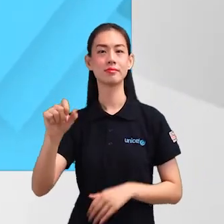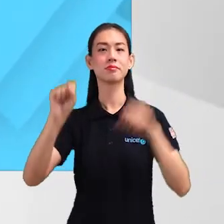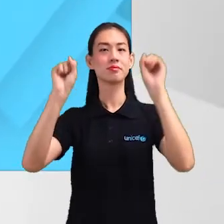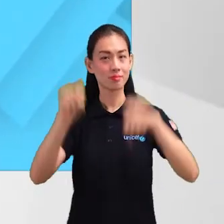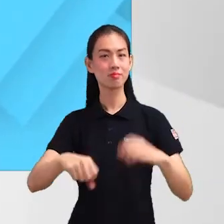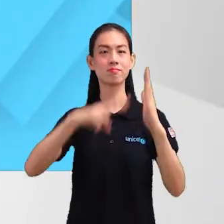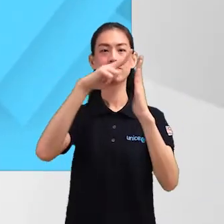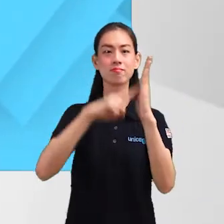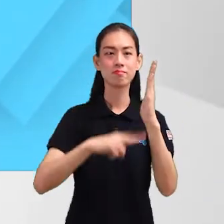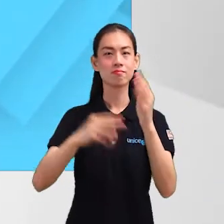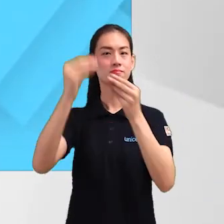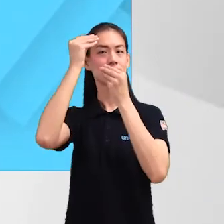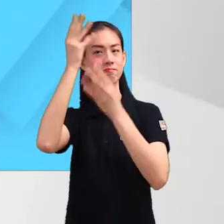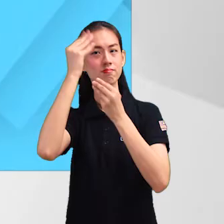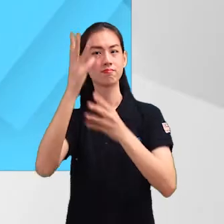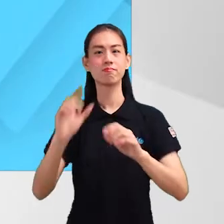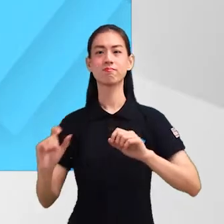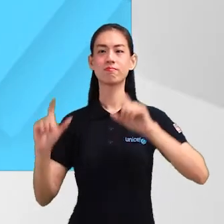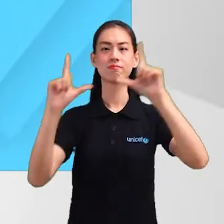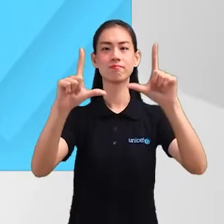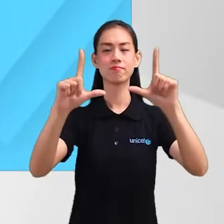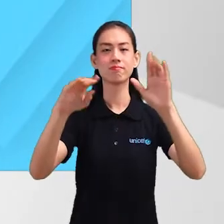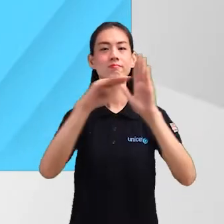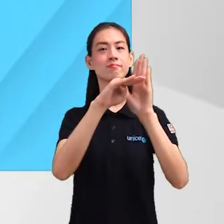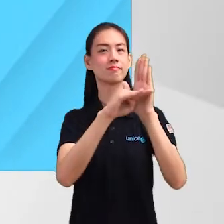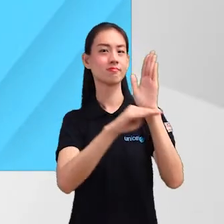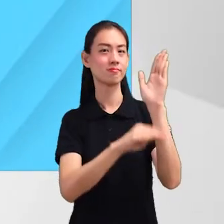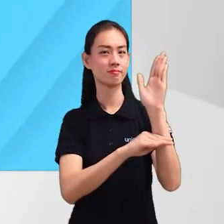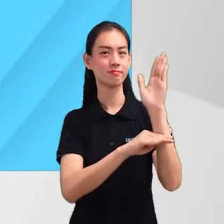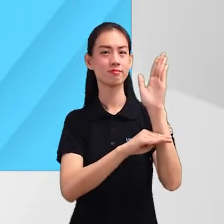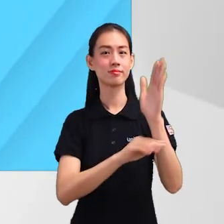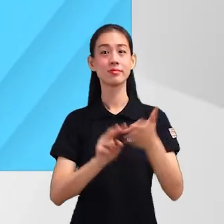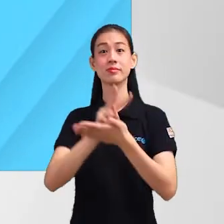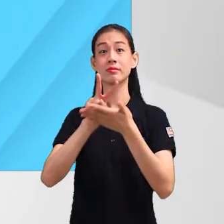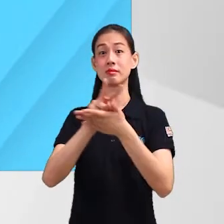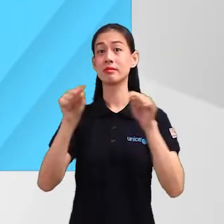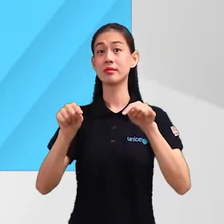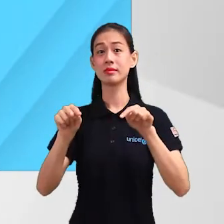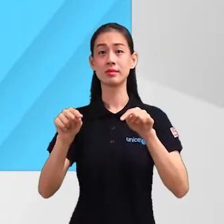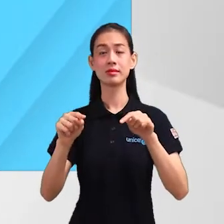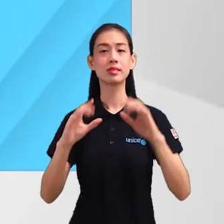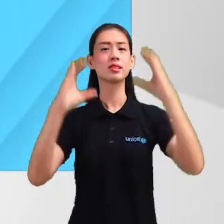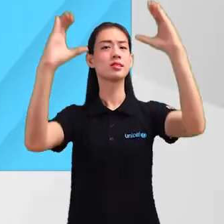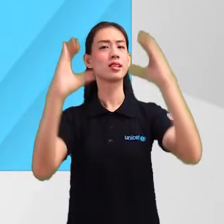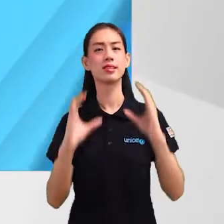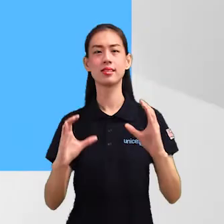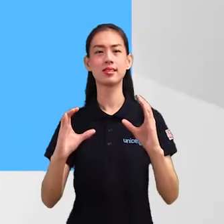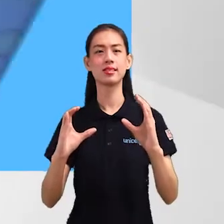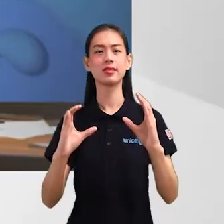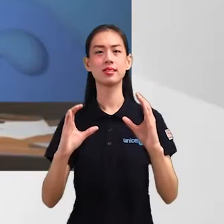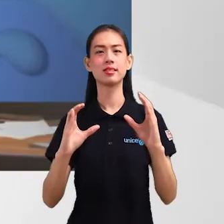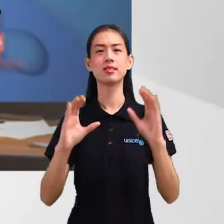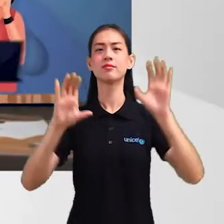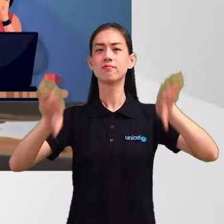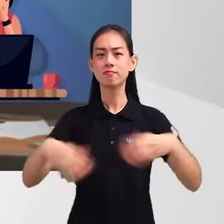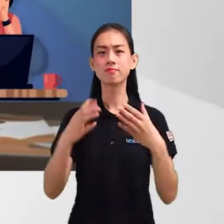Ini membolehkan pelayar web membaca dan memaparkan maklumat seperti yang telah diatur cara. Dalam siri video kali ini, kita